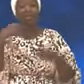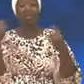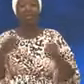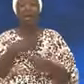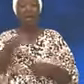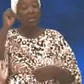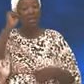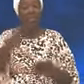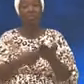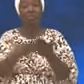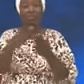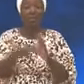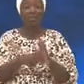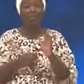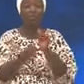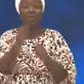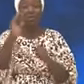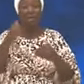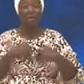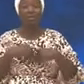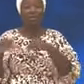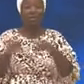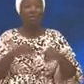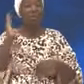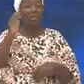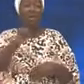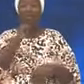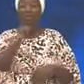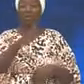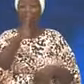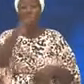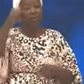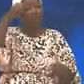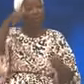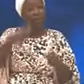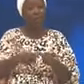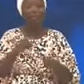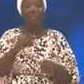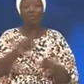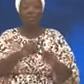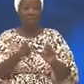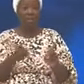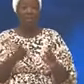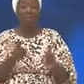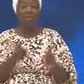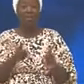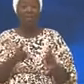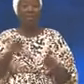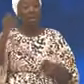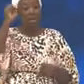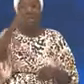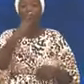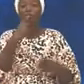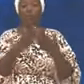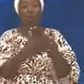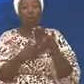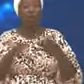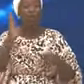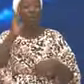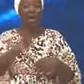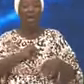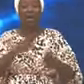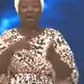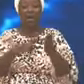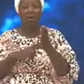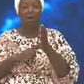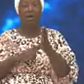justice qu'il a pratiqué et je te redemander son sens mais ne te demanderai